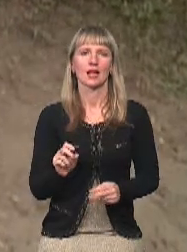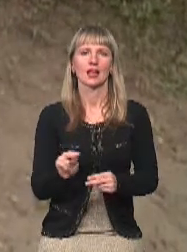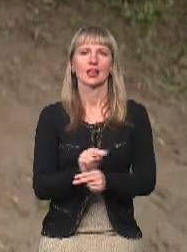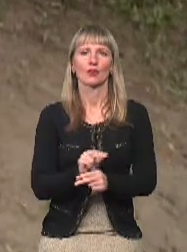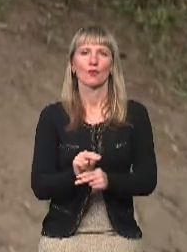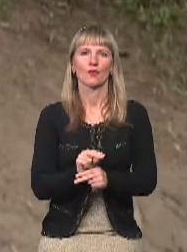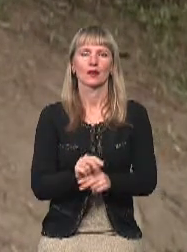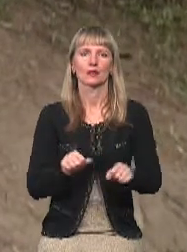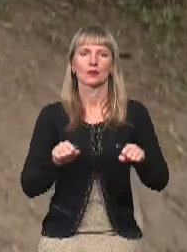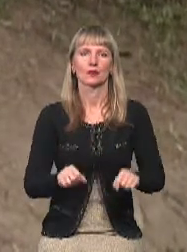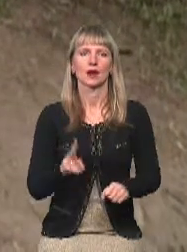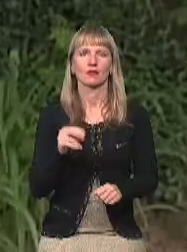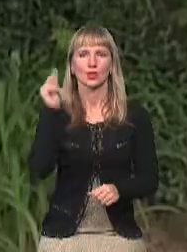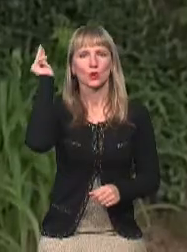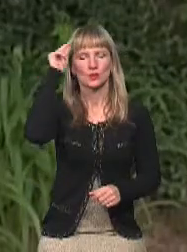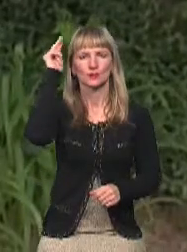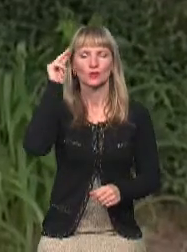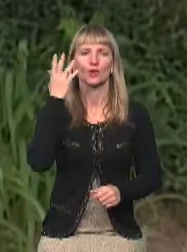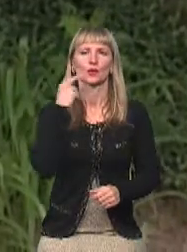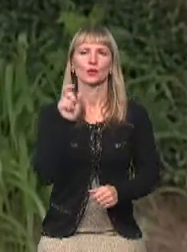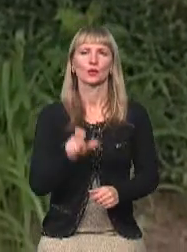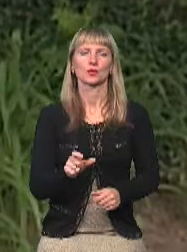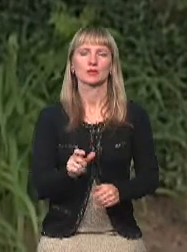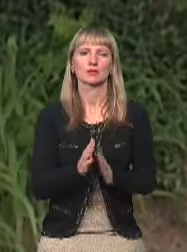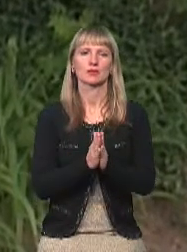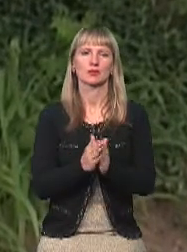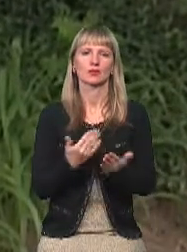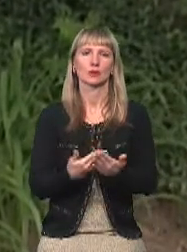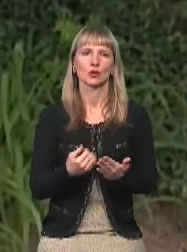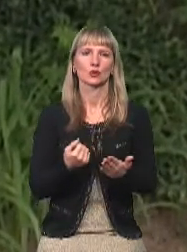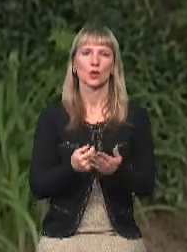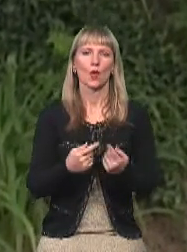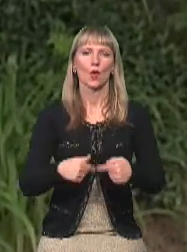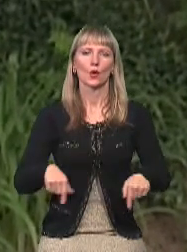лікування, права на освіту. Коли людина звертається, наприклад, до органів